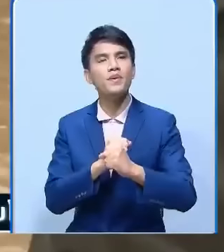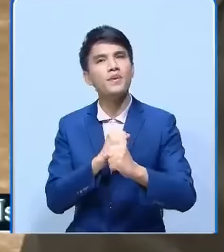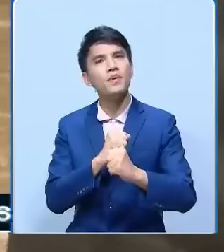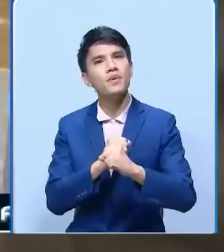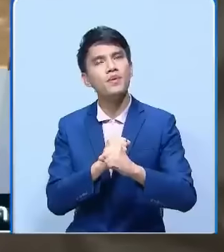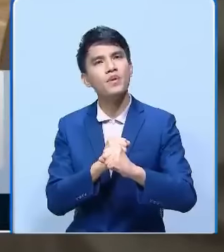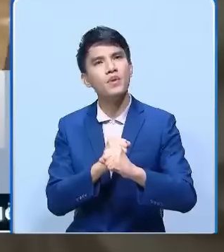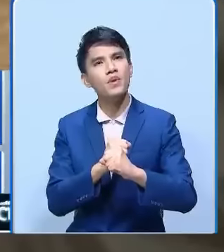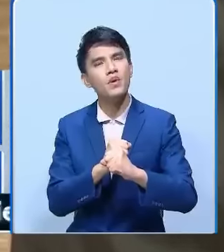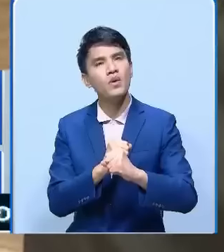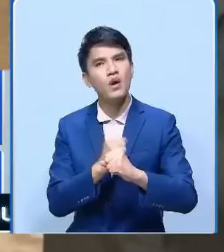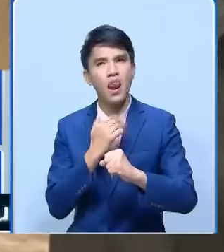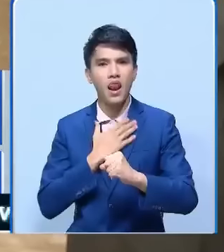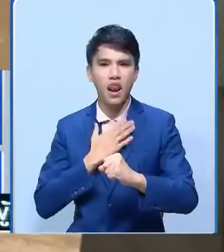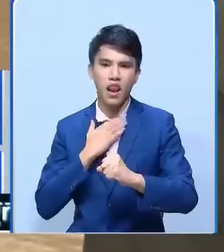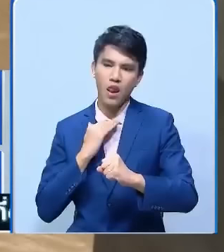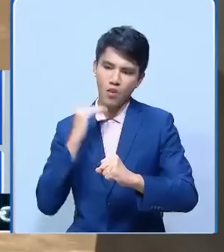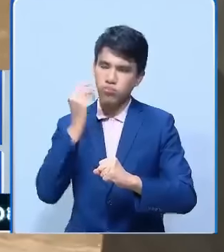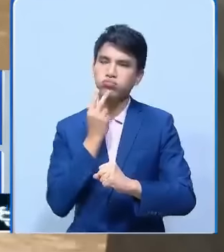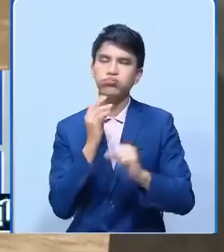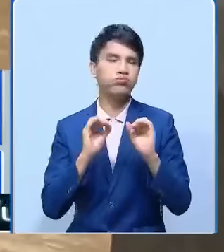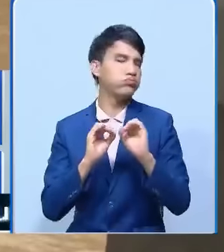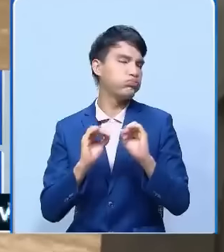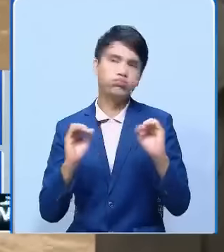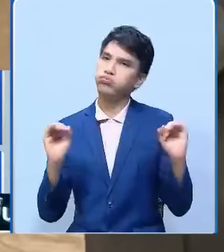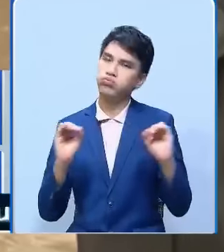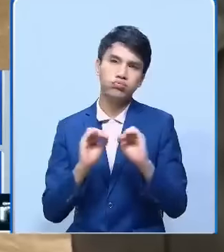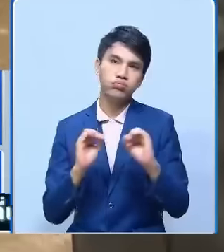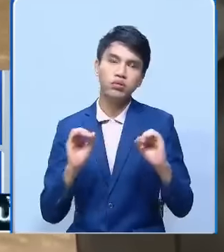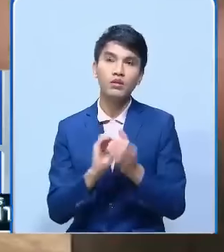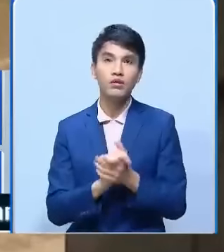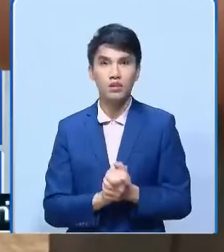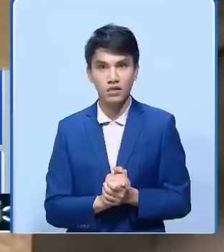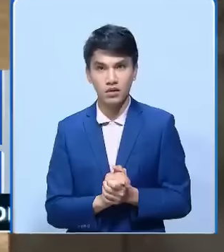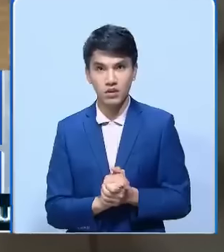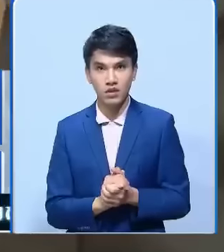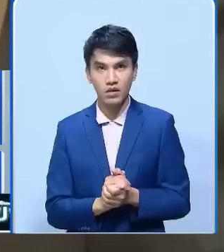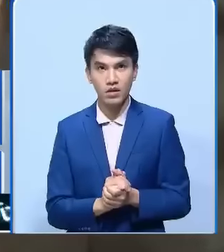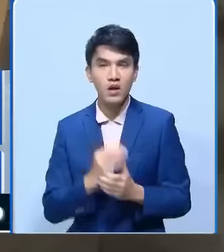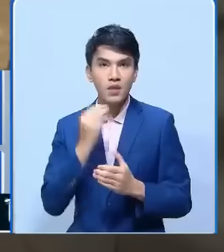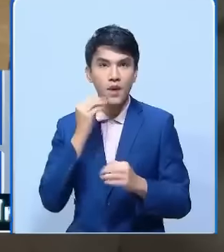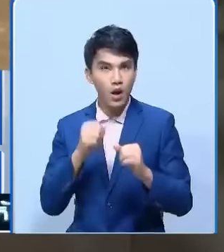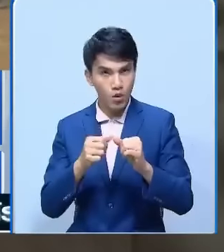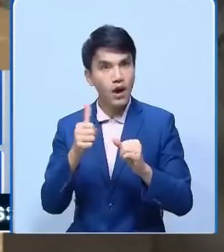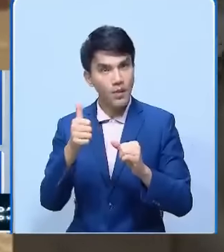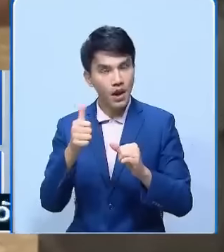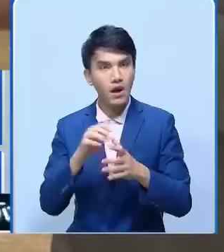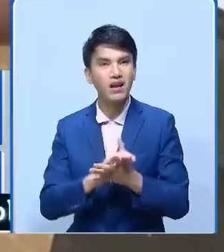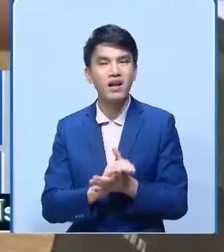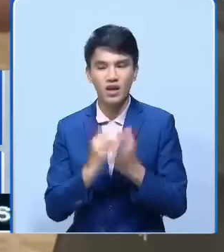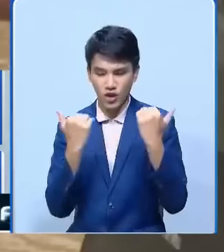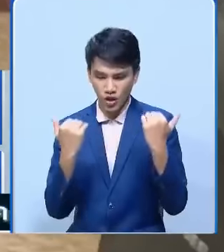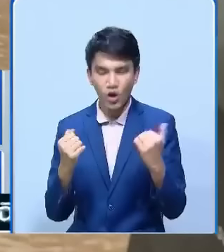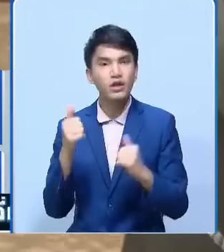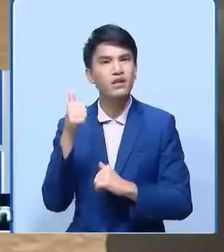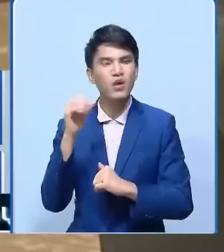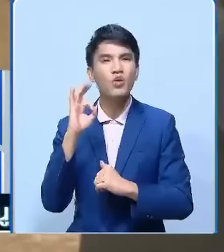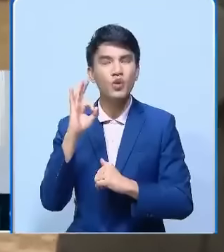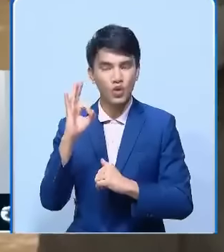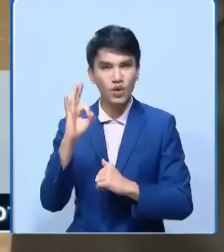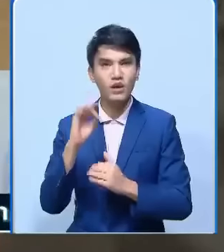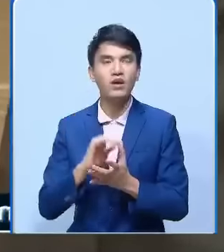หตั้งแต่โตมาก็ไม่เคยเห็นอย่างนี้สักทีเนี่ย แล้วเป็นไงบ้างแม่ที่บ้านอยู่ได้ไหมตอนนี ้ตอนนี้ได้อยู ่